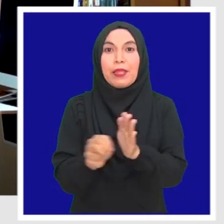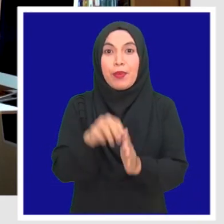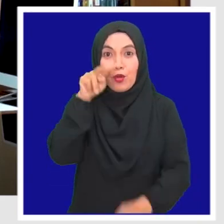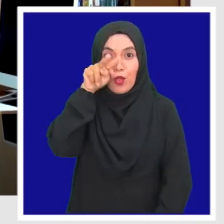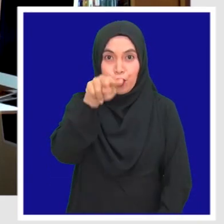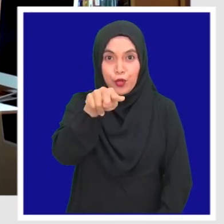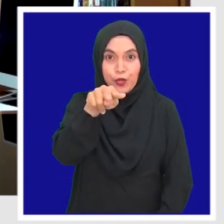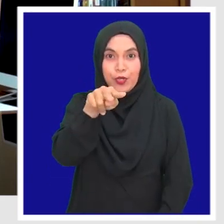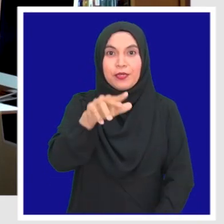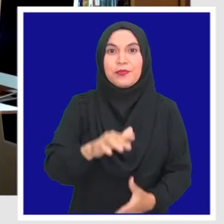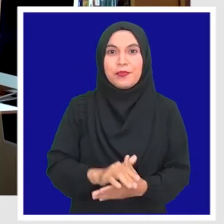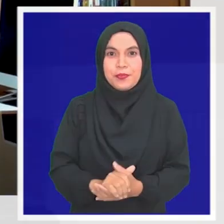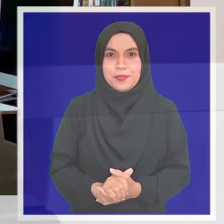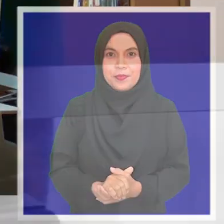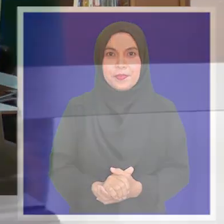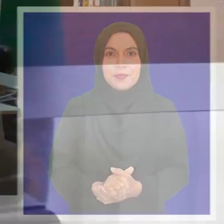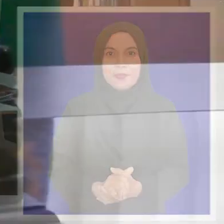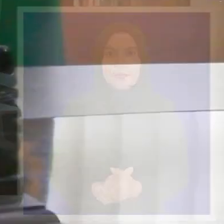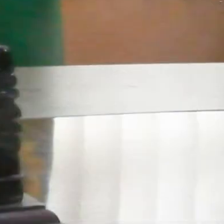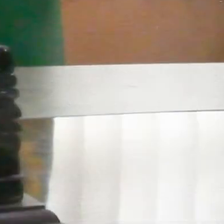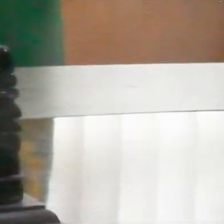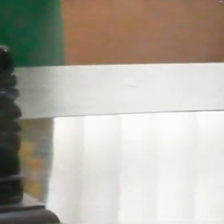Selamat menikmati.